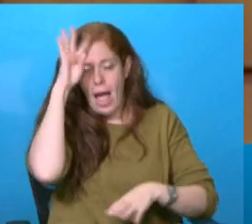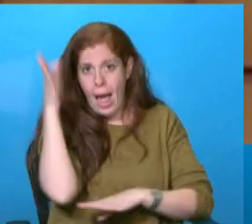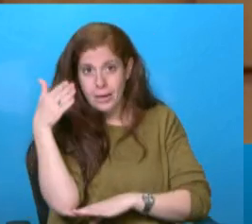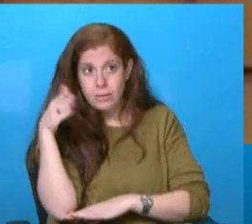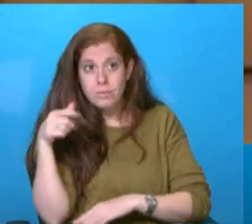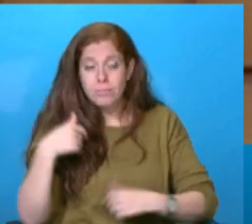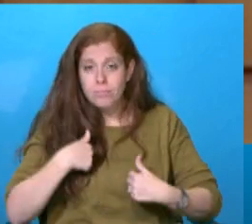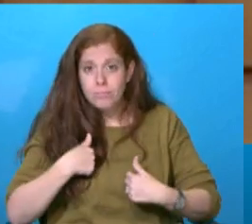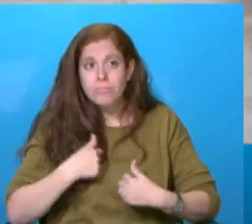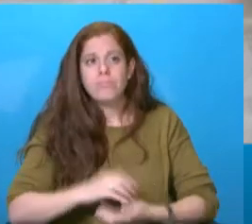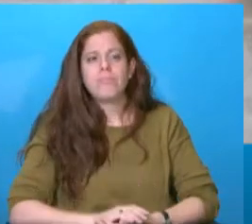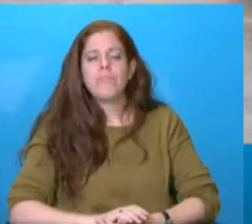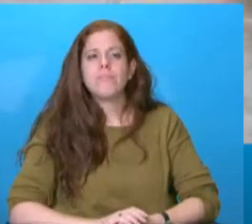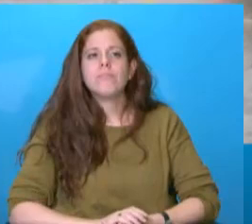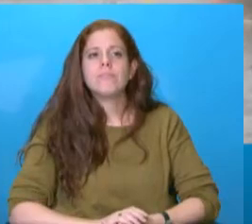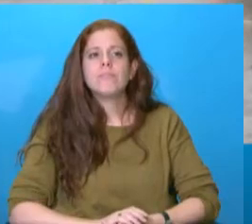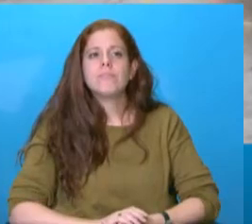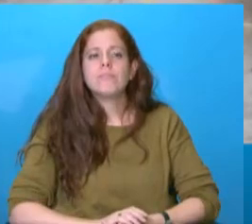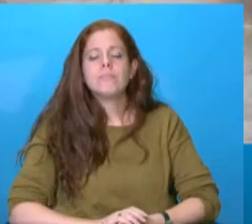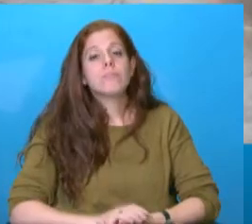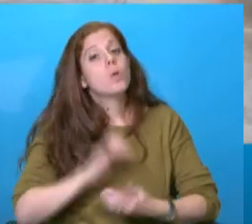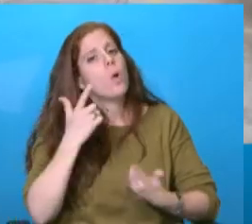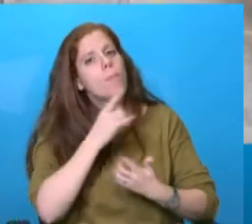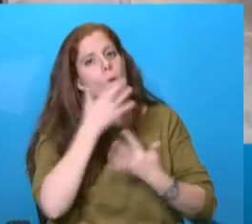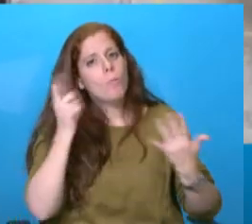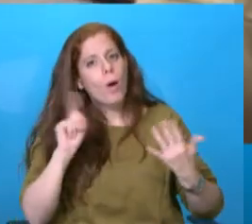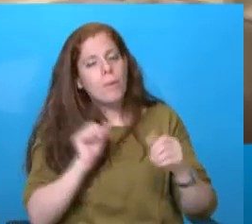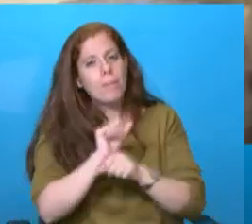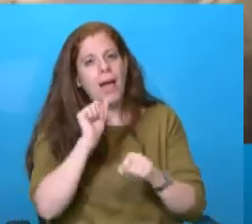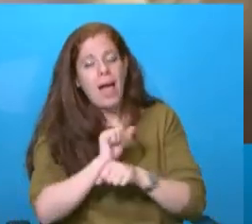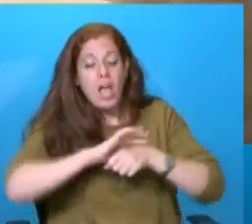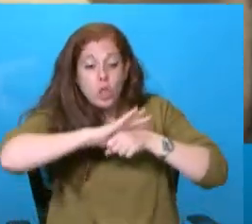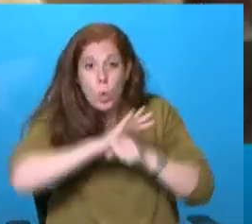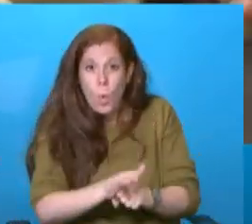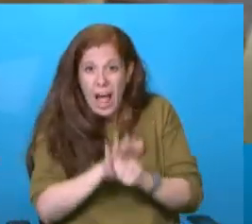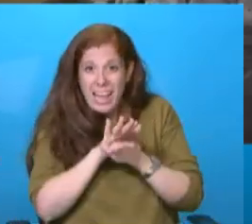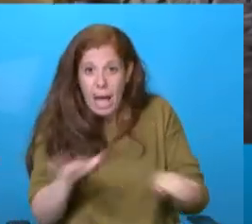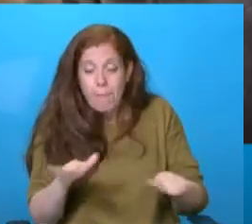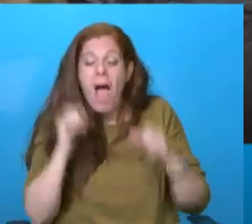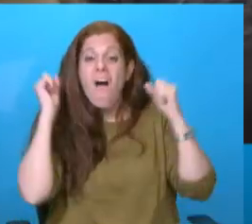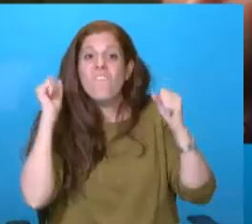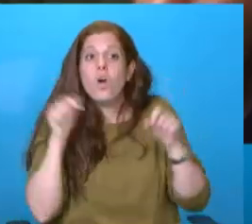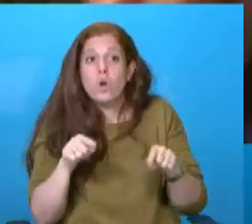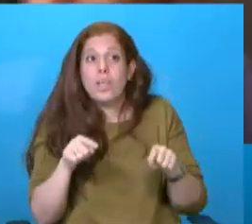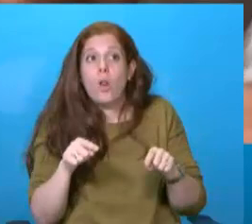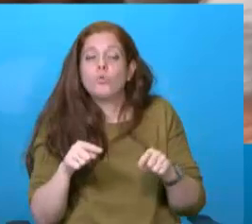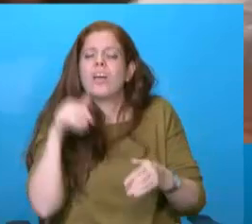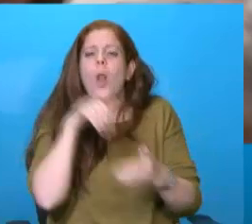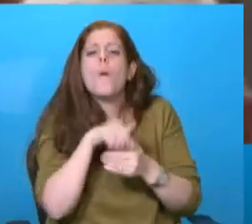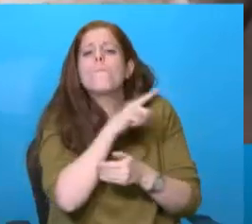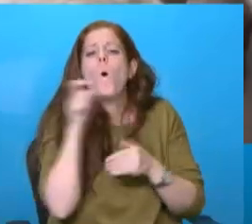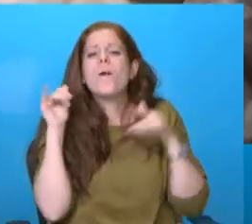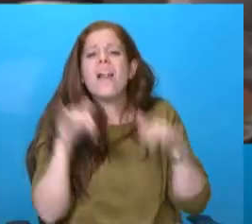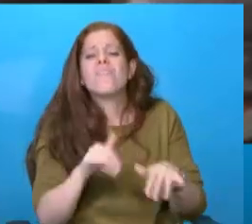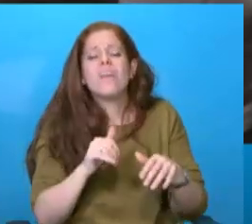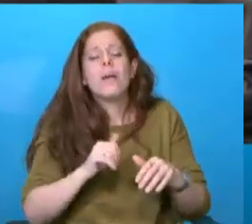האנגלוב דישב פרמודן. ואולם לא ברור אם המחאה דוקעה לחלוטין. ההפגנות הללו שכללו מאות אלפי מפגינים בעשרות ערים